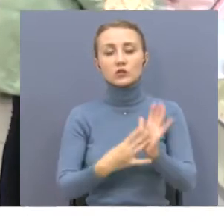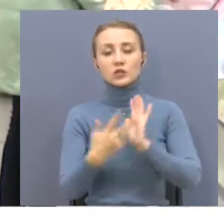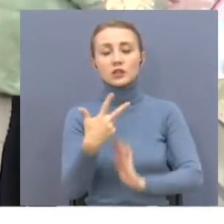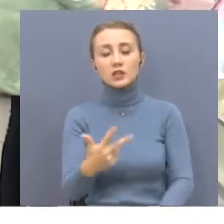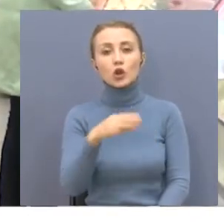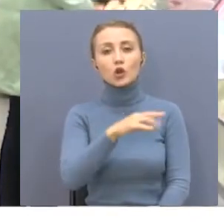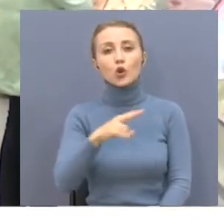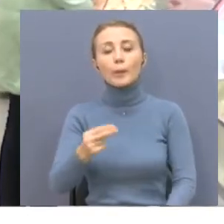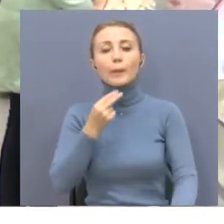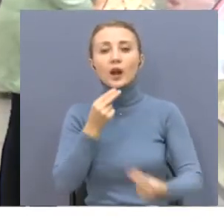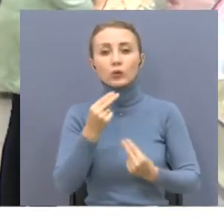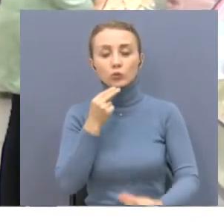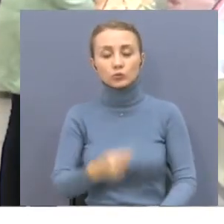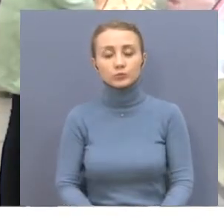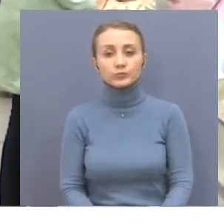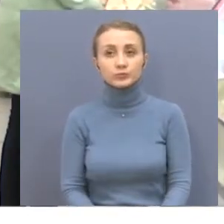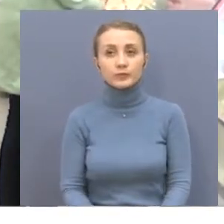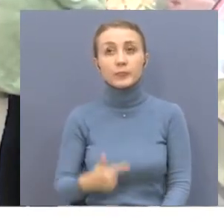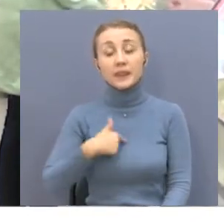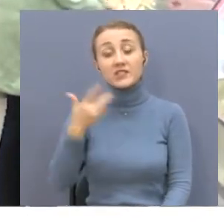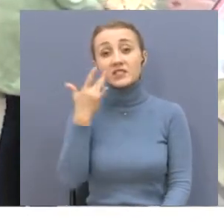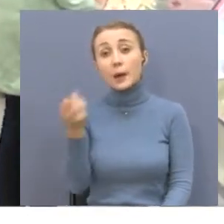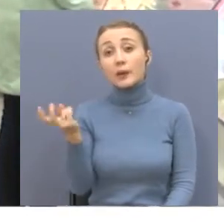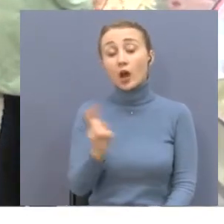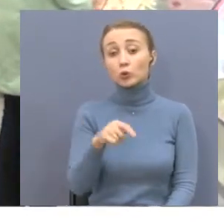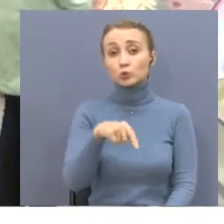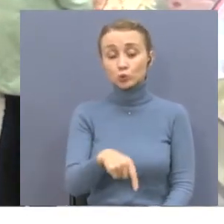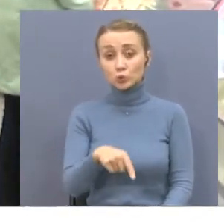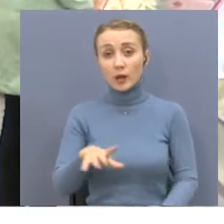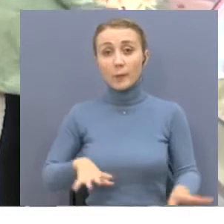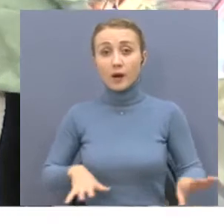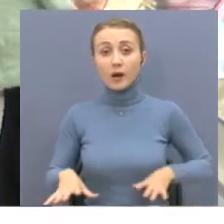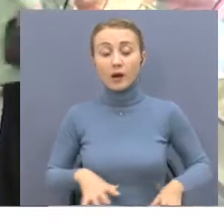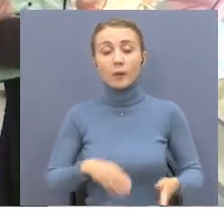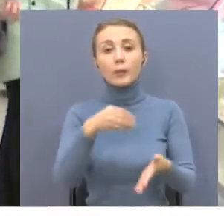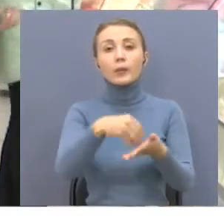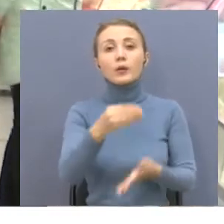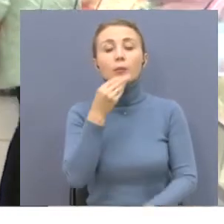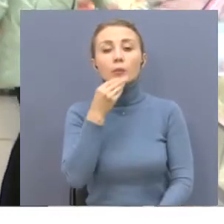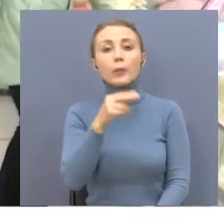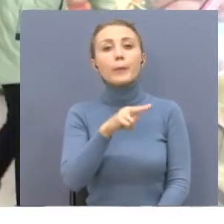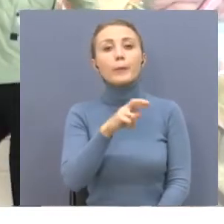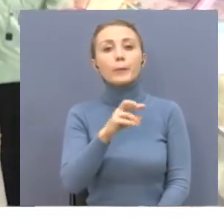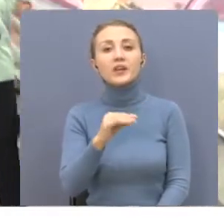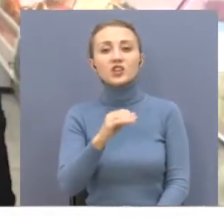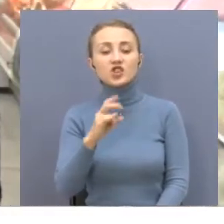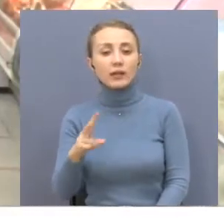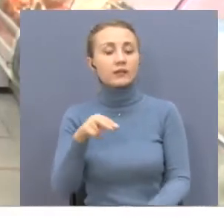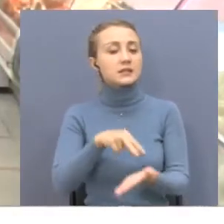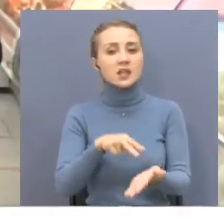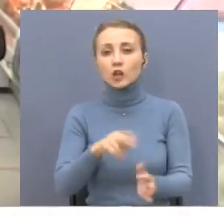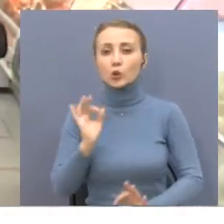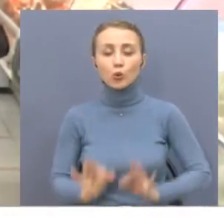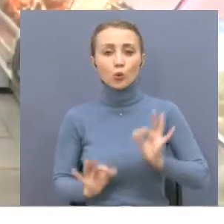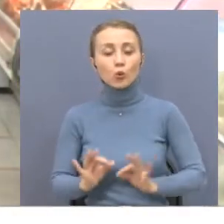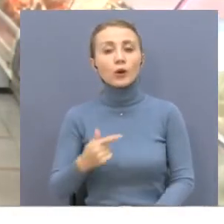қамқорға Бижанның фирмасының тағамдарын алам, нелерін алам, барлығы бағалар тұрақты. Енді